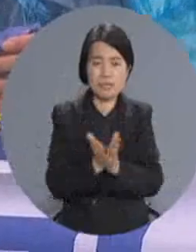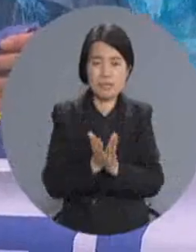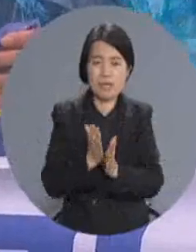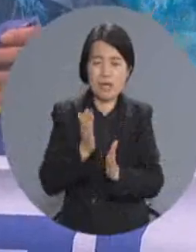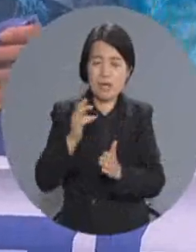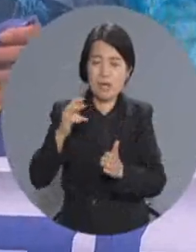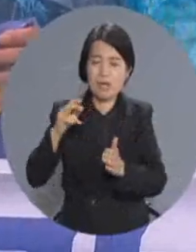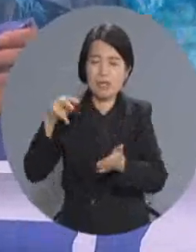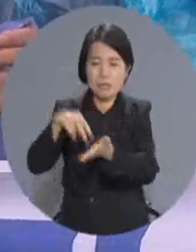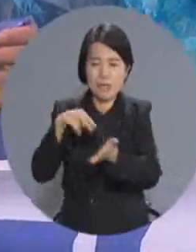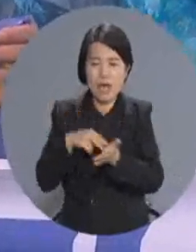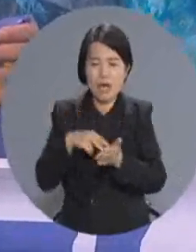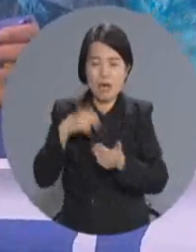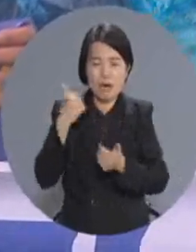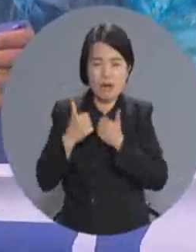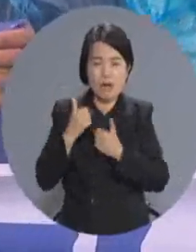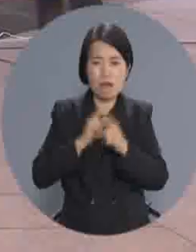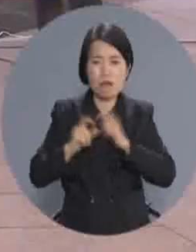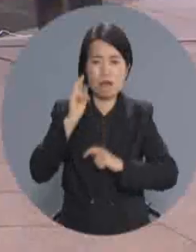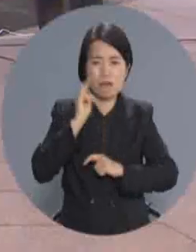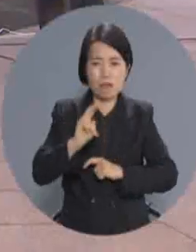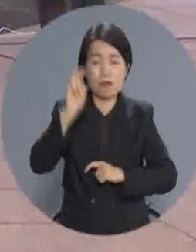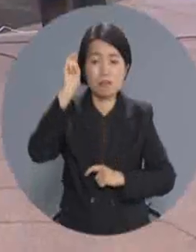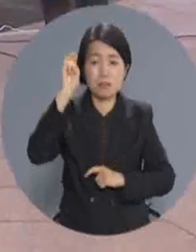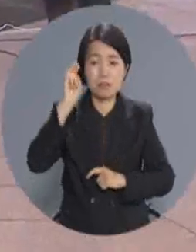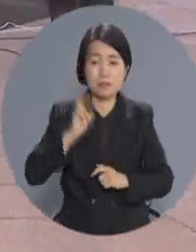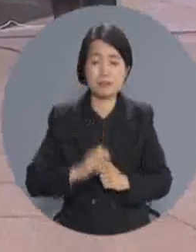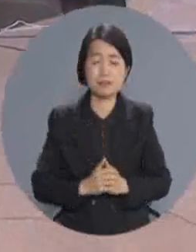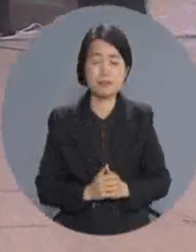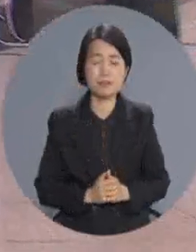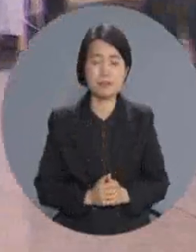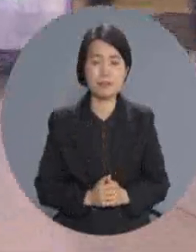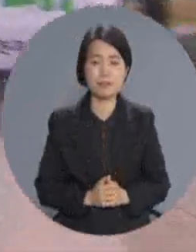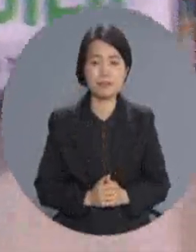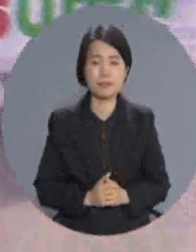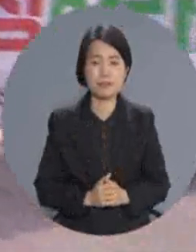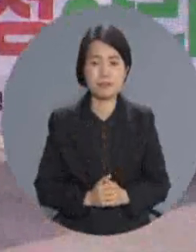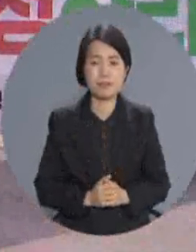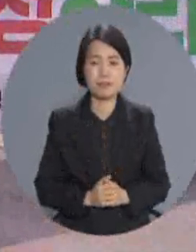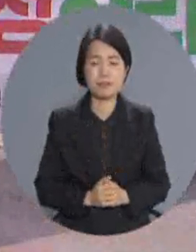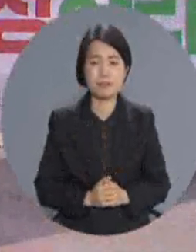첨예한 갈등으로 확산될 전망입니다. MBC 뉴스 문현철입니다.